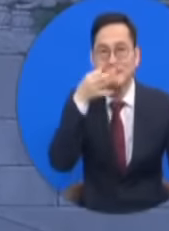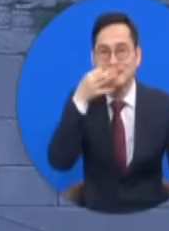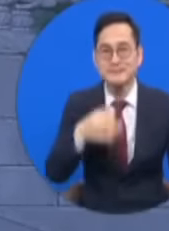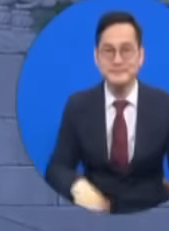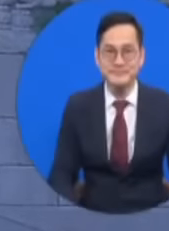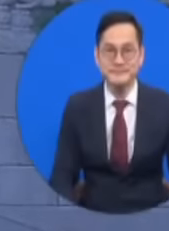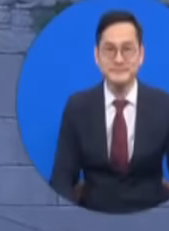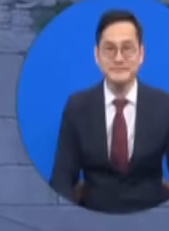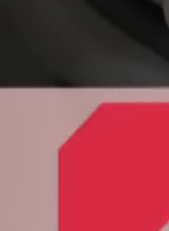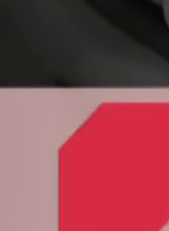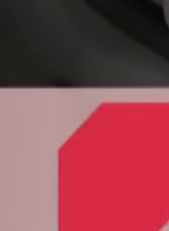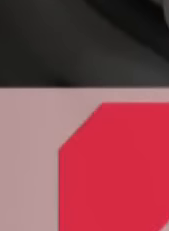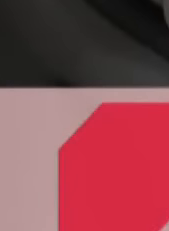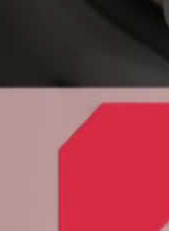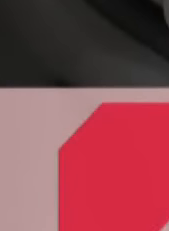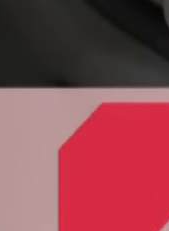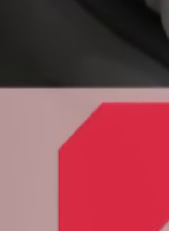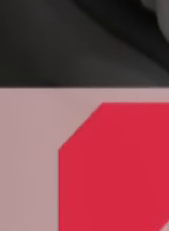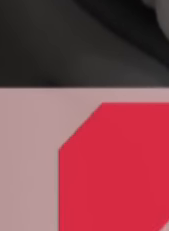들어보시죠.